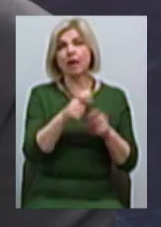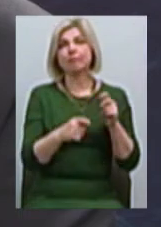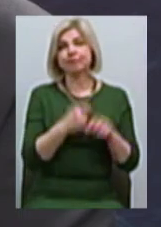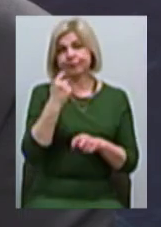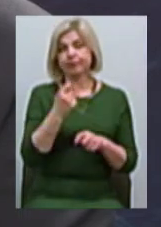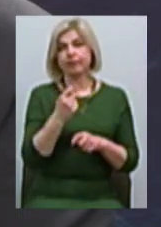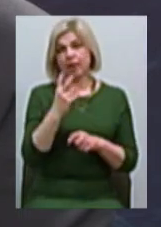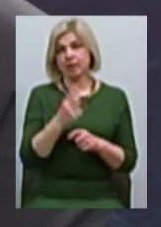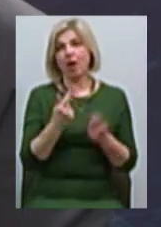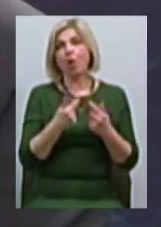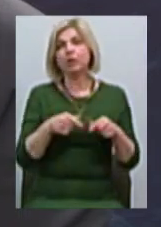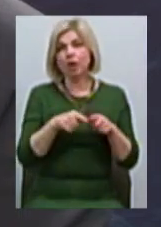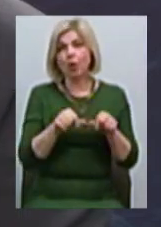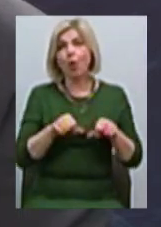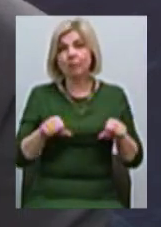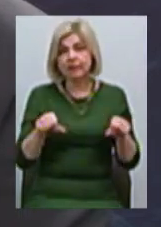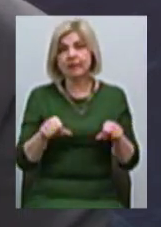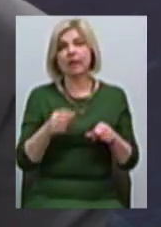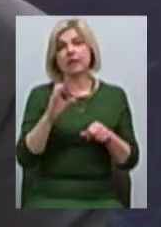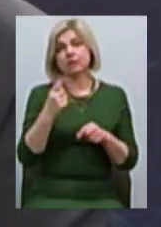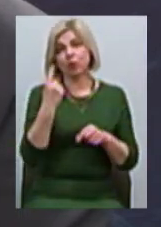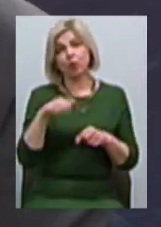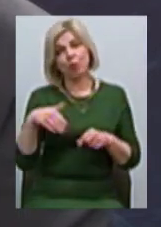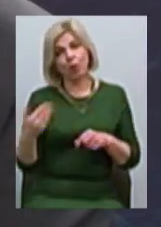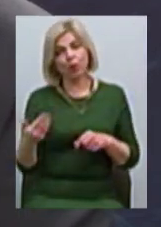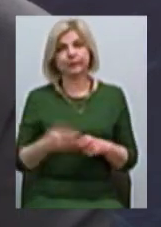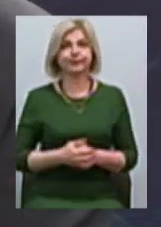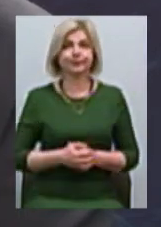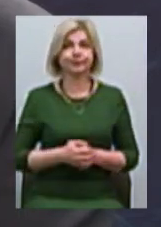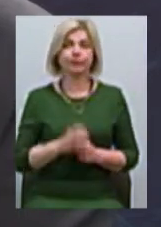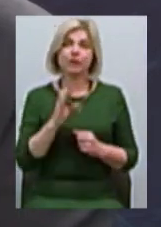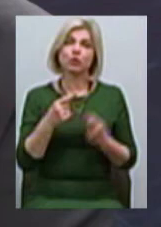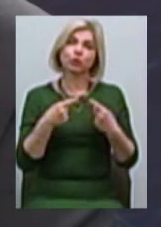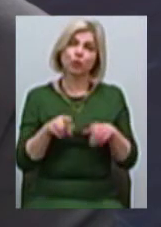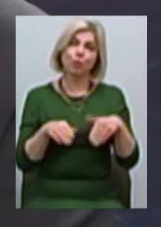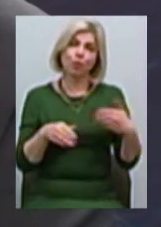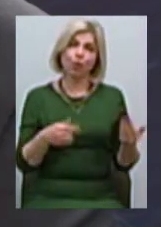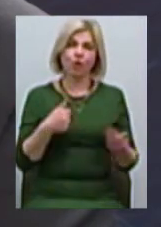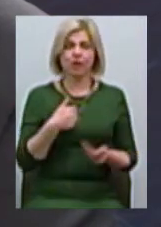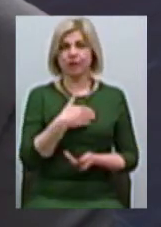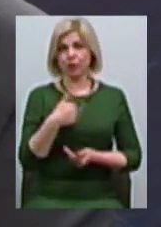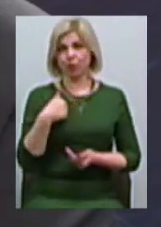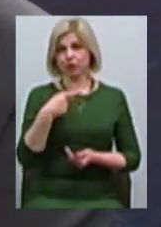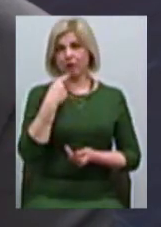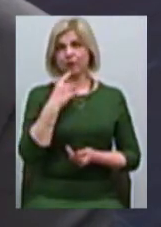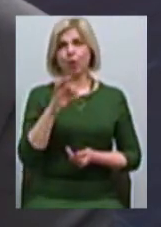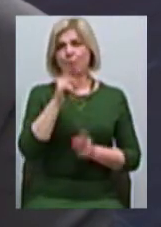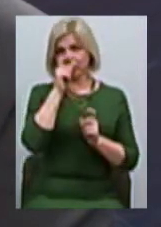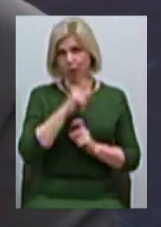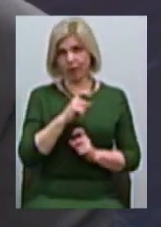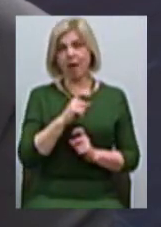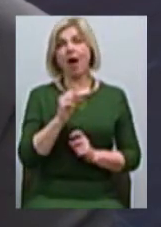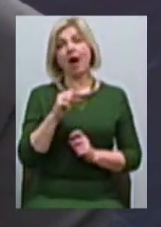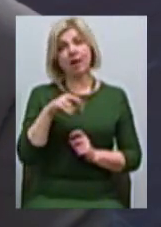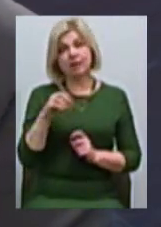на дільничній виборчій комісії. Це з одного боку. З другого боку, я не хочу там казати про погані речі,